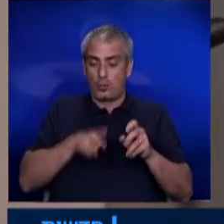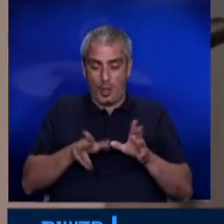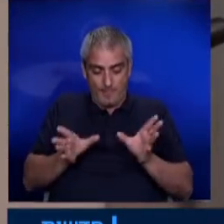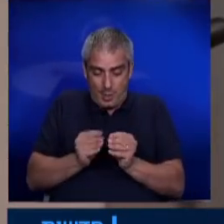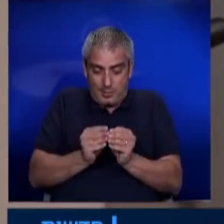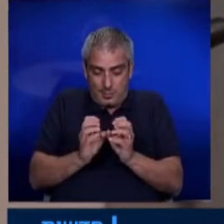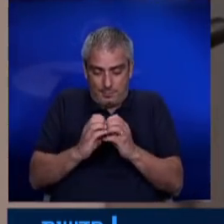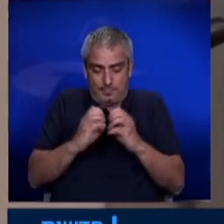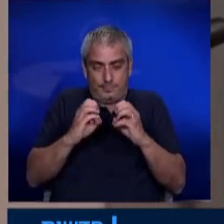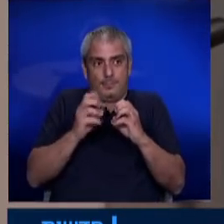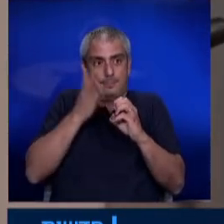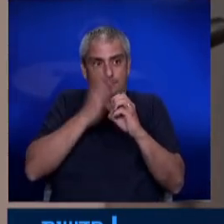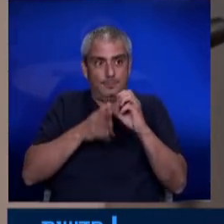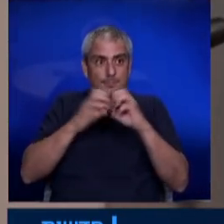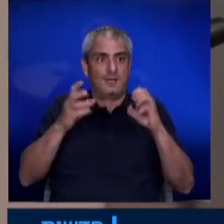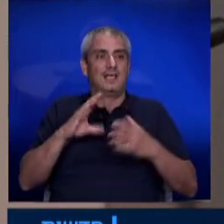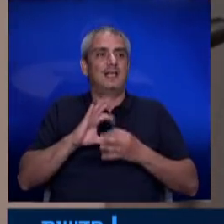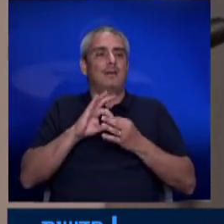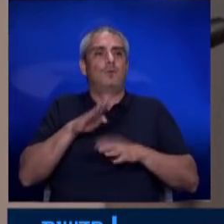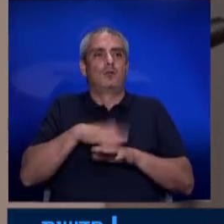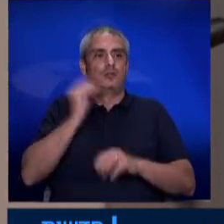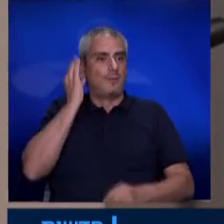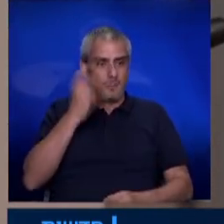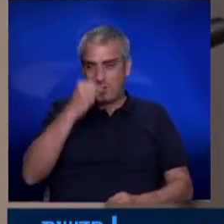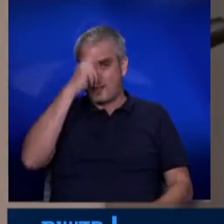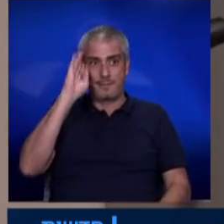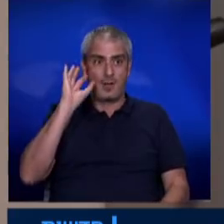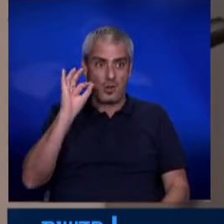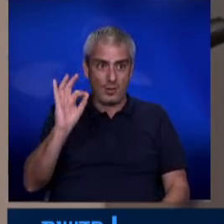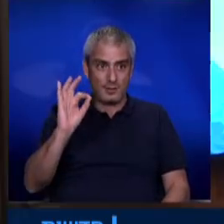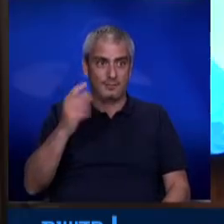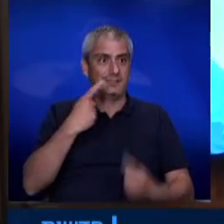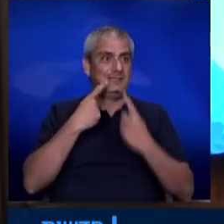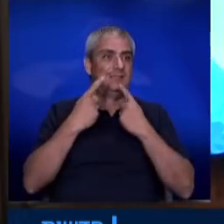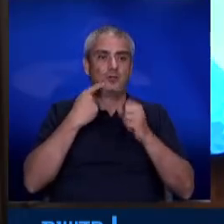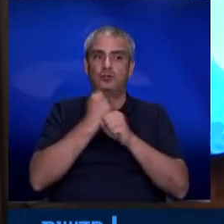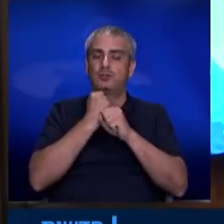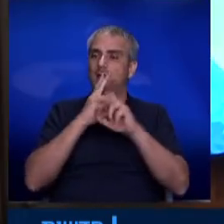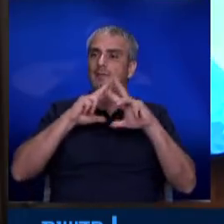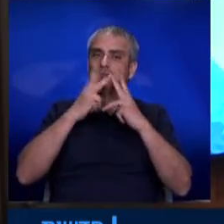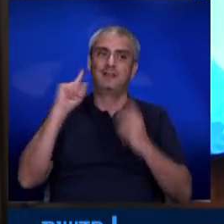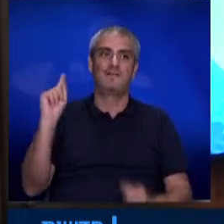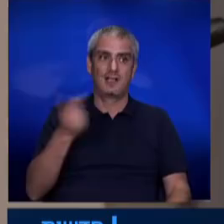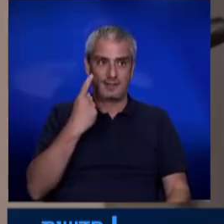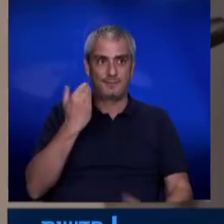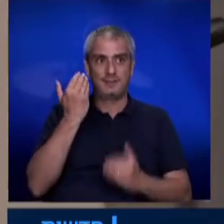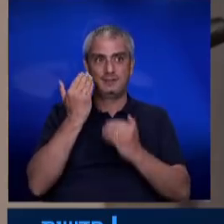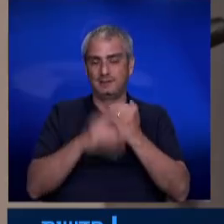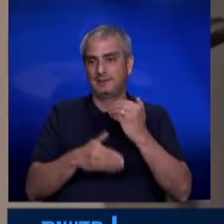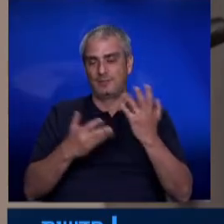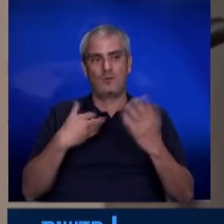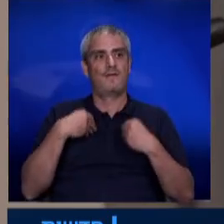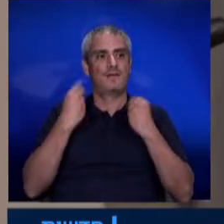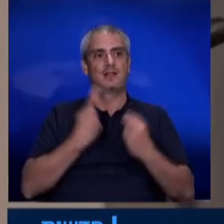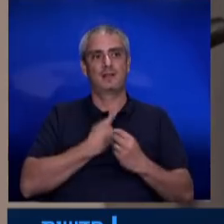עם הבנות, החיבור עם ההורים, השיחות הרבות שקיימנו עם כלל הצוותים הסתיימו ונתתי לעצמי לנשום, ולכן